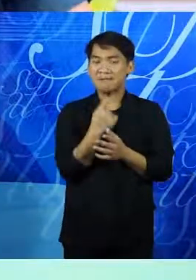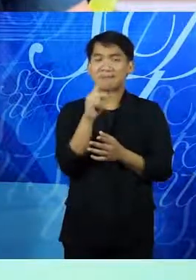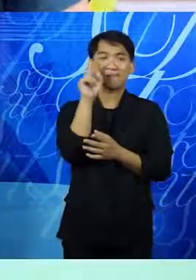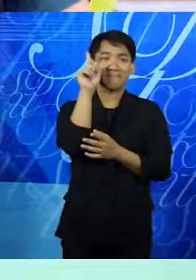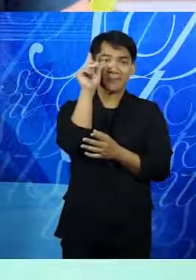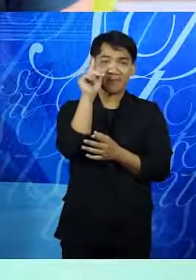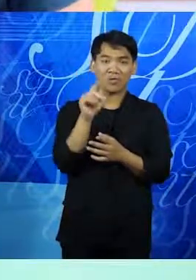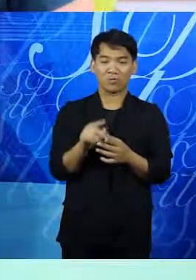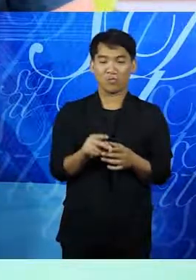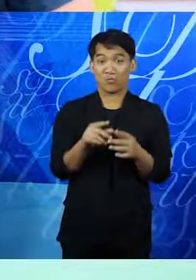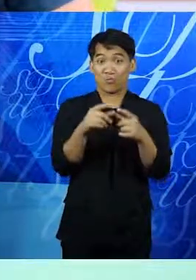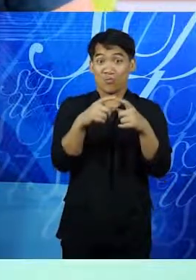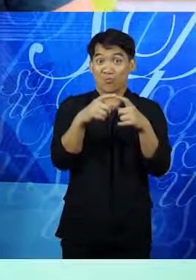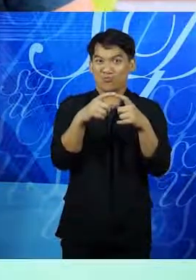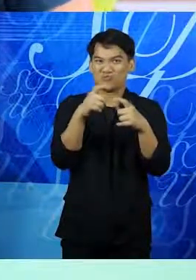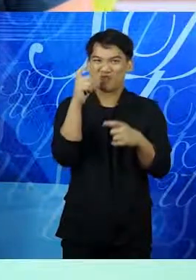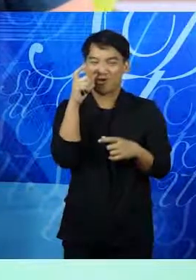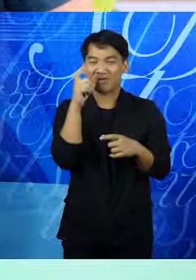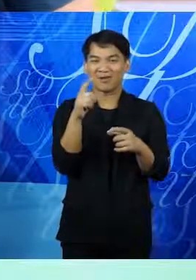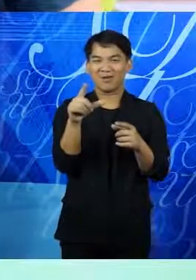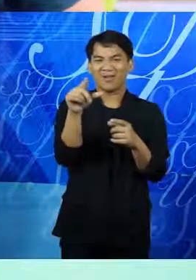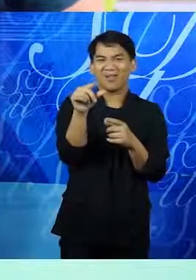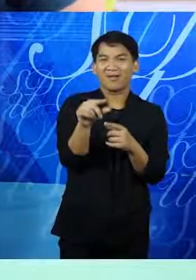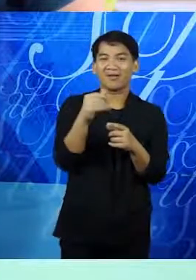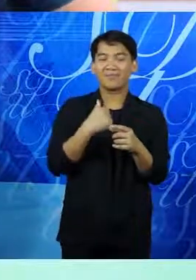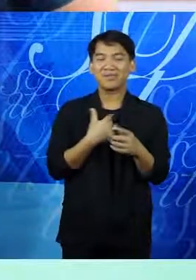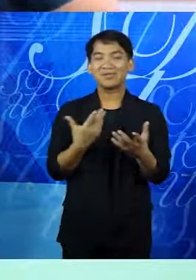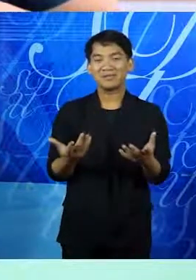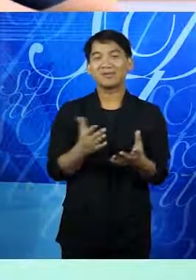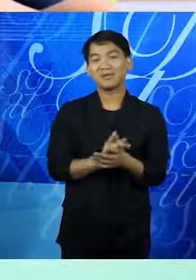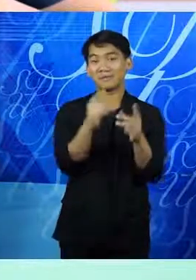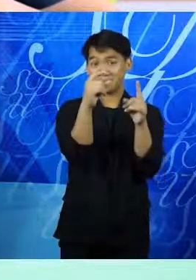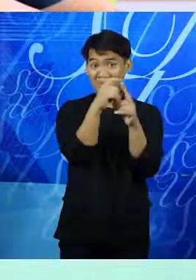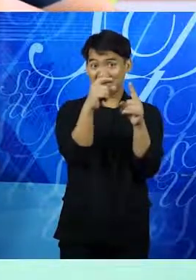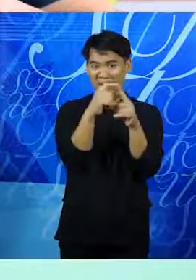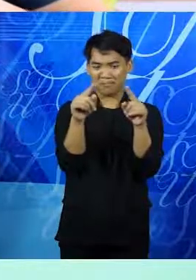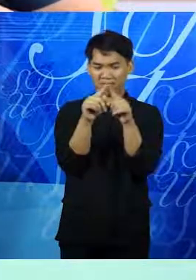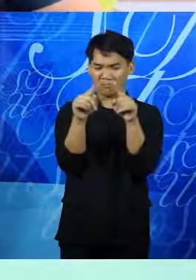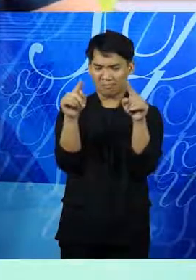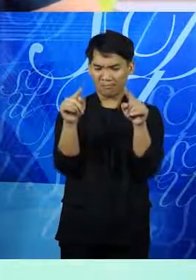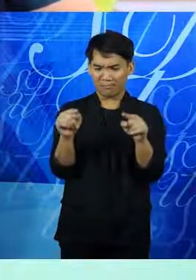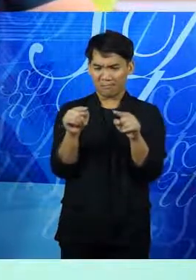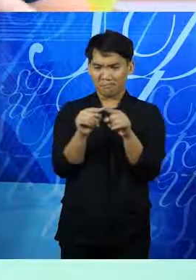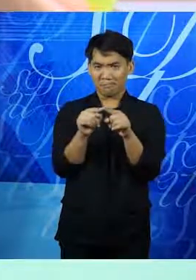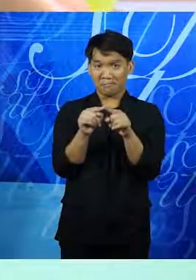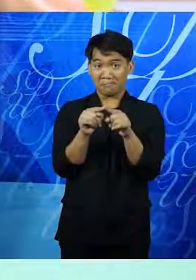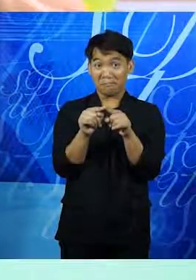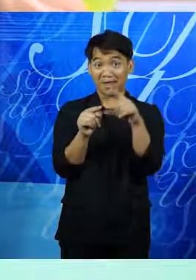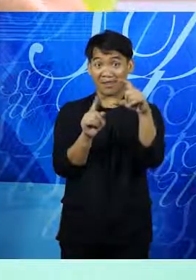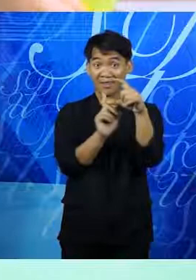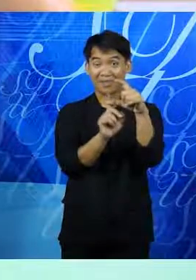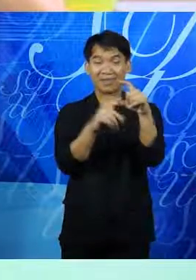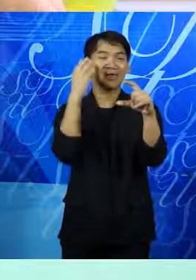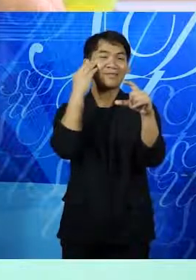ะคะเพราะฉะนั้นเนี่ยมีอันใหญ่อันเล็กหนากลางที่มีนะคะบัตรคำแบบนี้โดยเทคนิคของการทำบัตรคำเนี่ยนะค